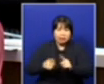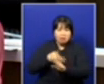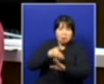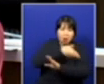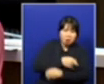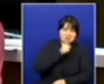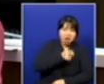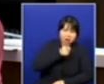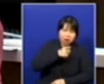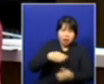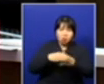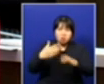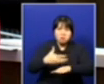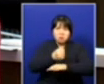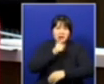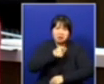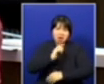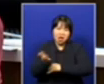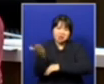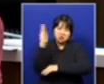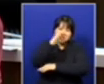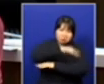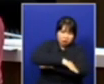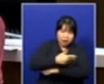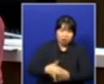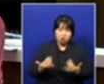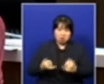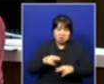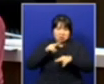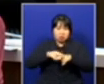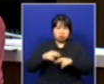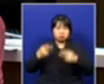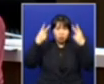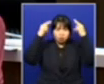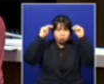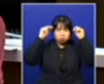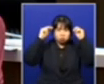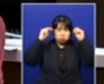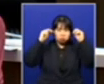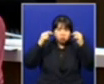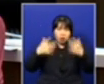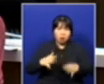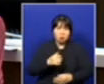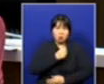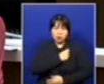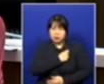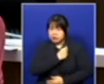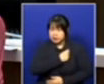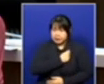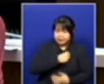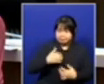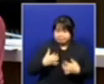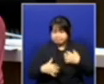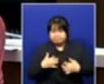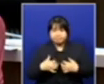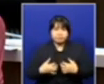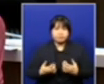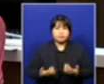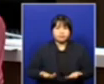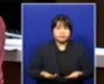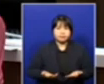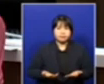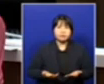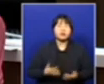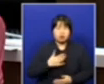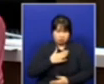างวันเย็นพอวันนี้ไปนั่งบนบัลลังก์เป็นนายกรัฐมนตรีแล้วอดทนทนฟังไม่ได้